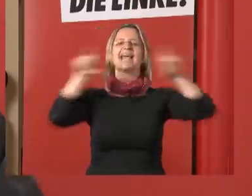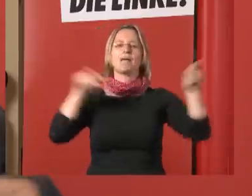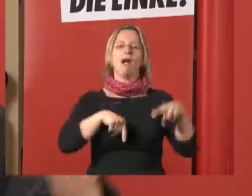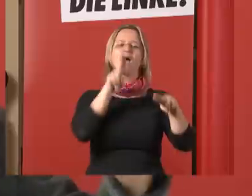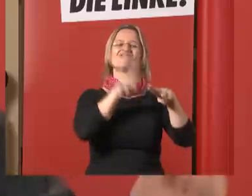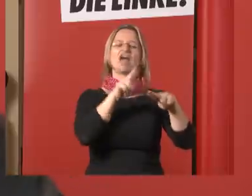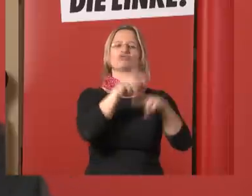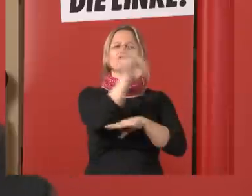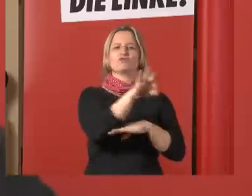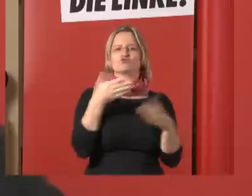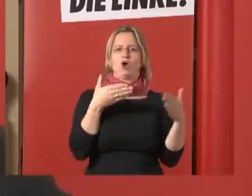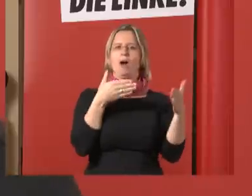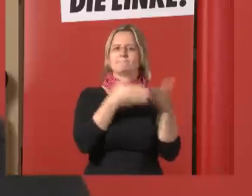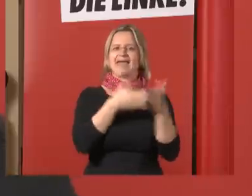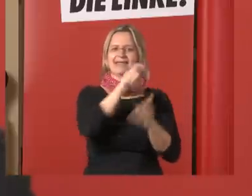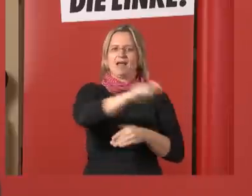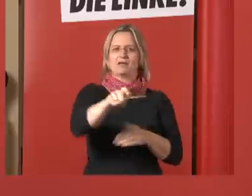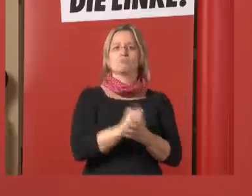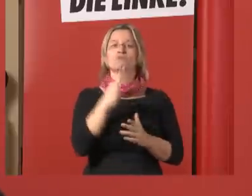Alle oder sehr viele denken,